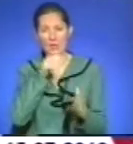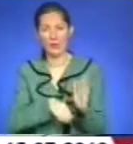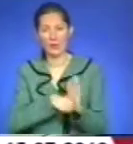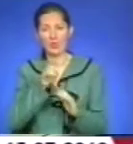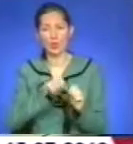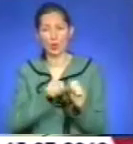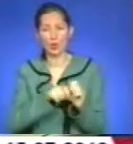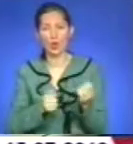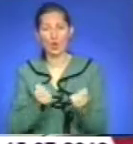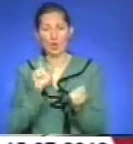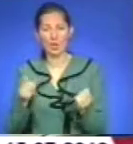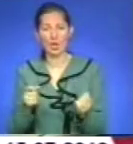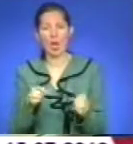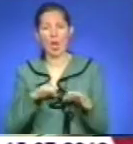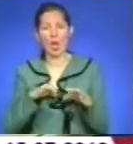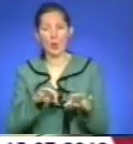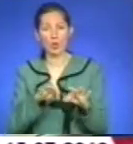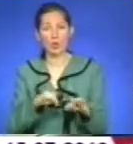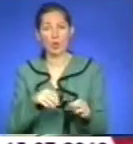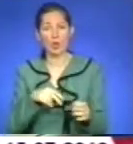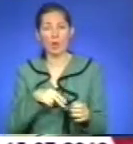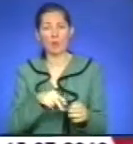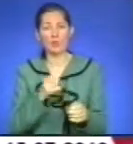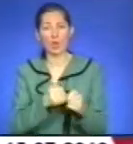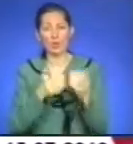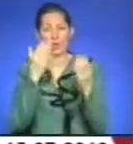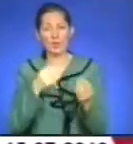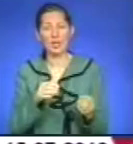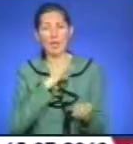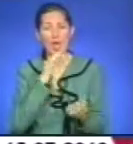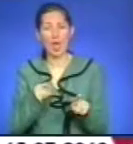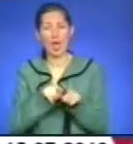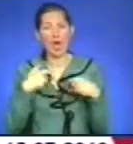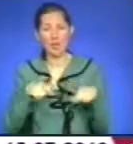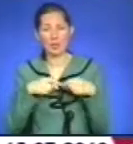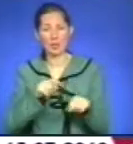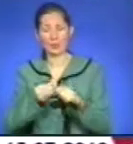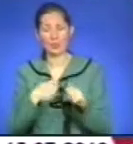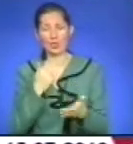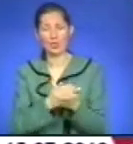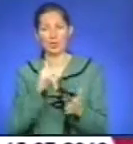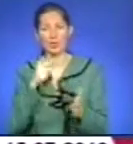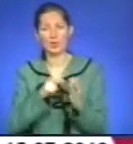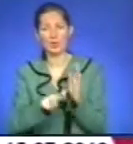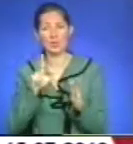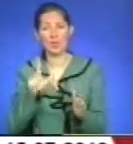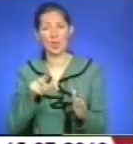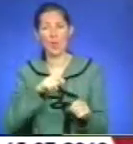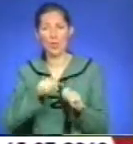контролю водії маршруток проходили, так би мовити, щоденний іспит. Порушень є 183 порушення і